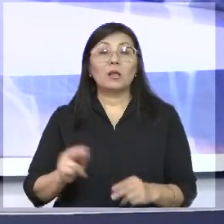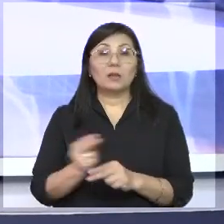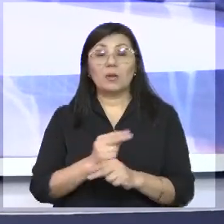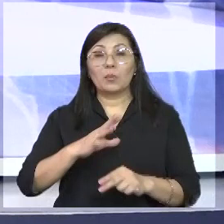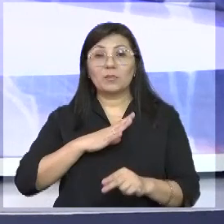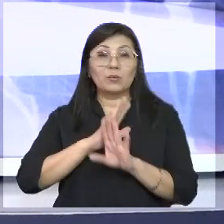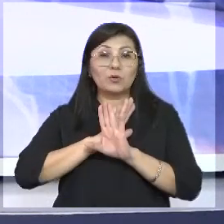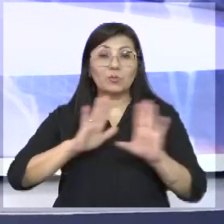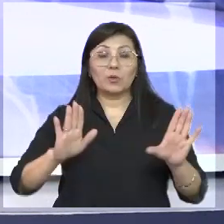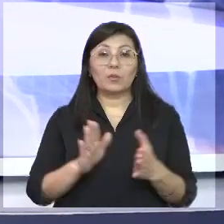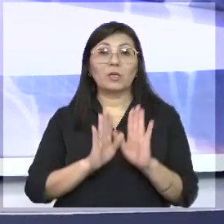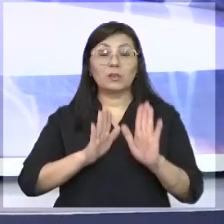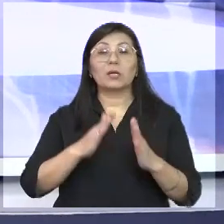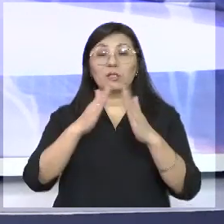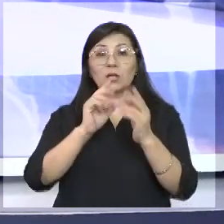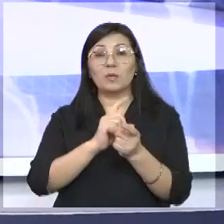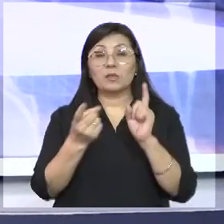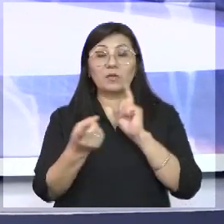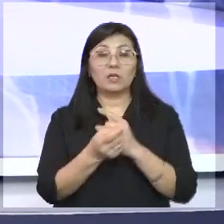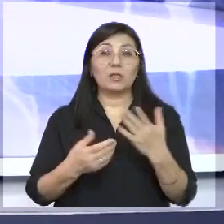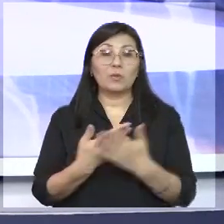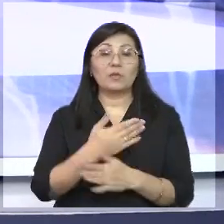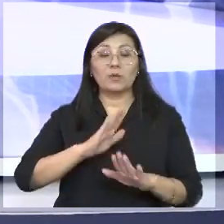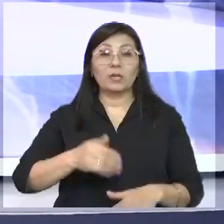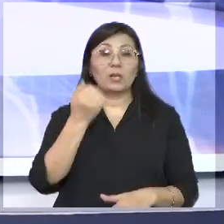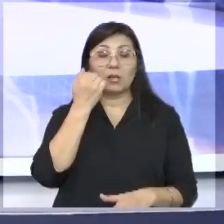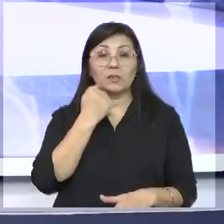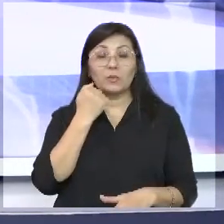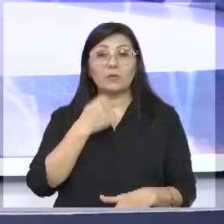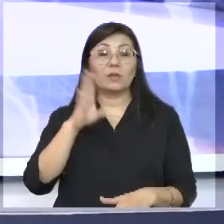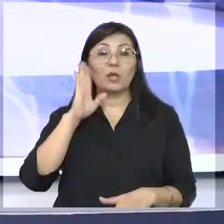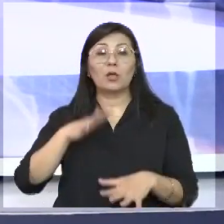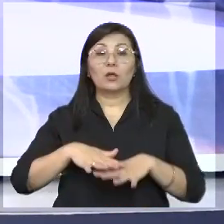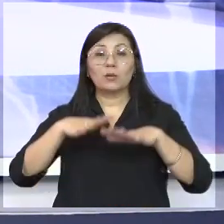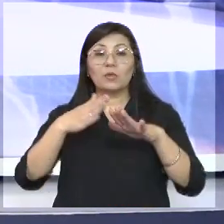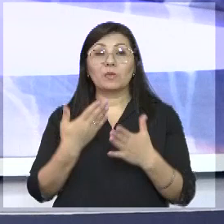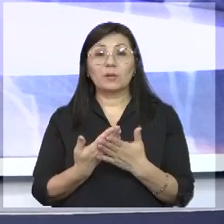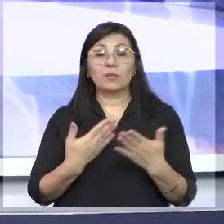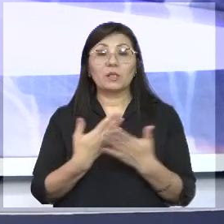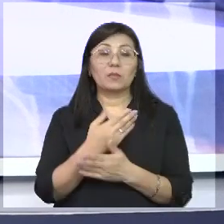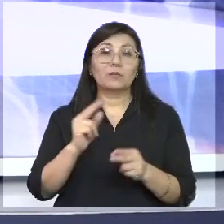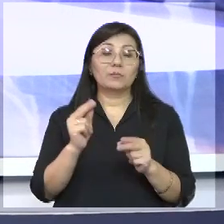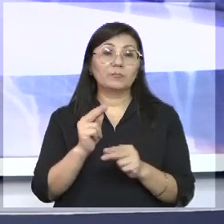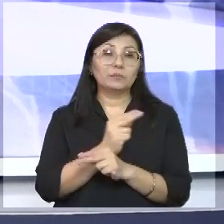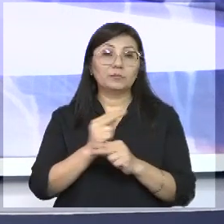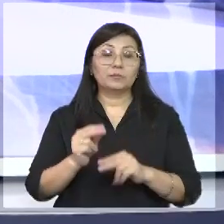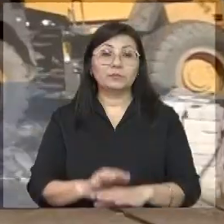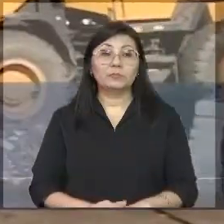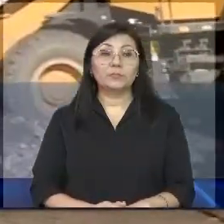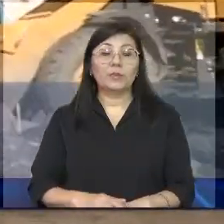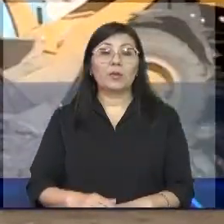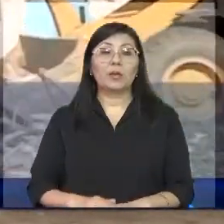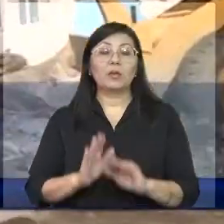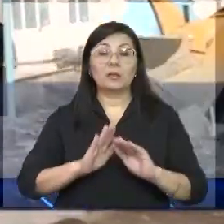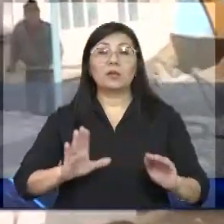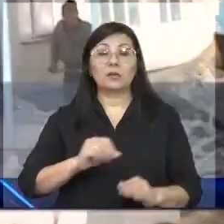жұмысы жүргізілмеген. Тек шатырын өзгертіп жаңартты. Кейін ол да сыр беріп, су ақты. Ал биыл жаңа кейіпке енеді. Мектепке